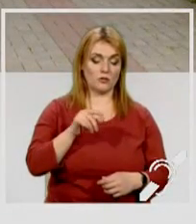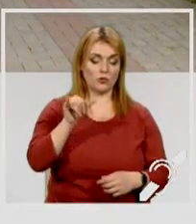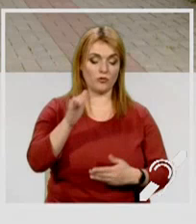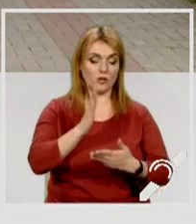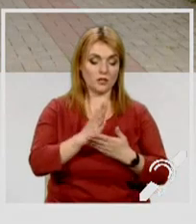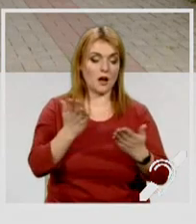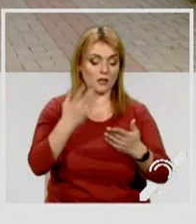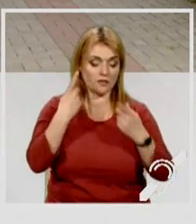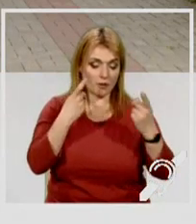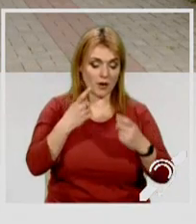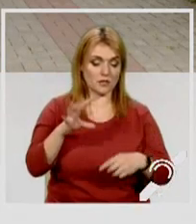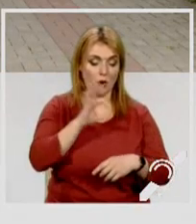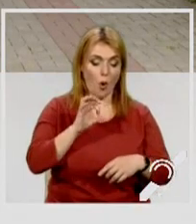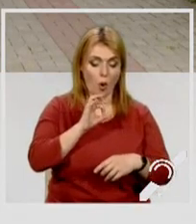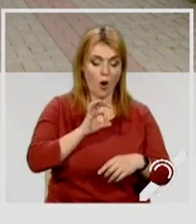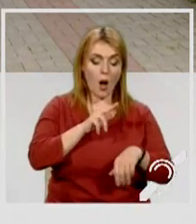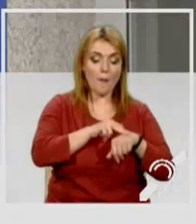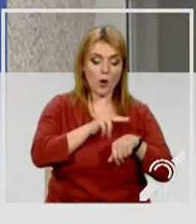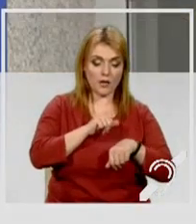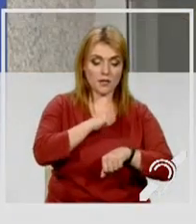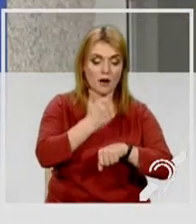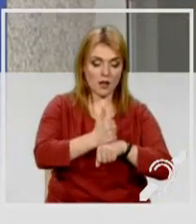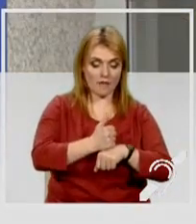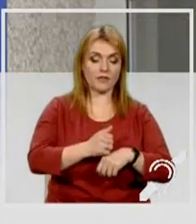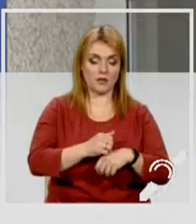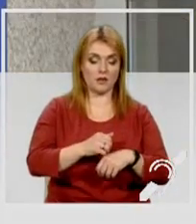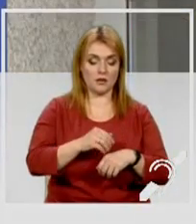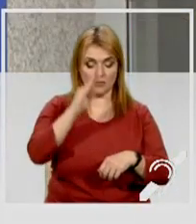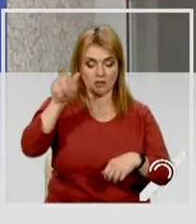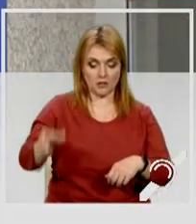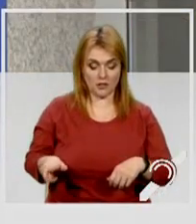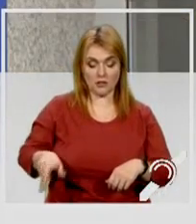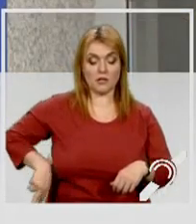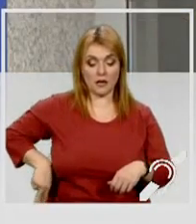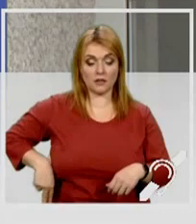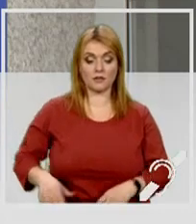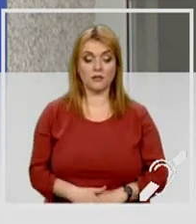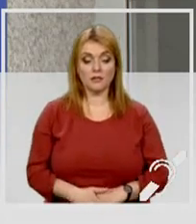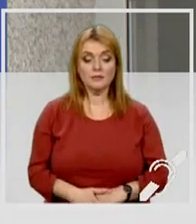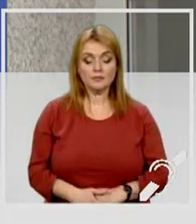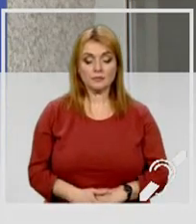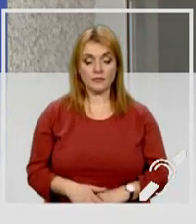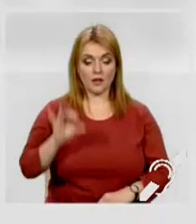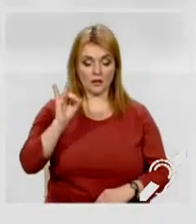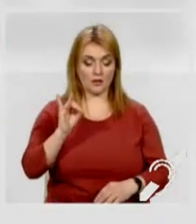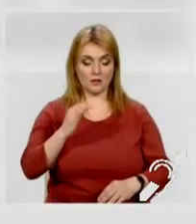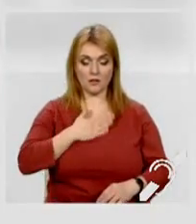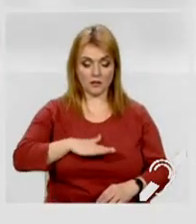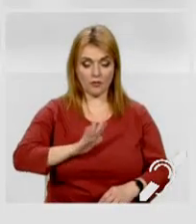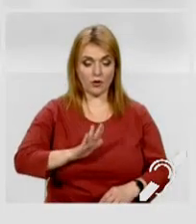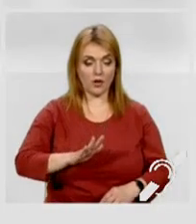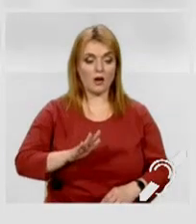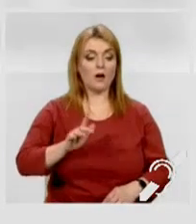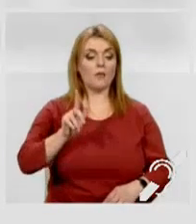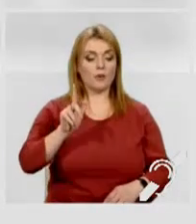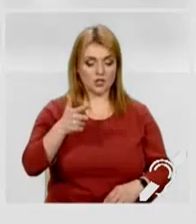șeful Inspectoratului General al Poliției, și a calificat scrisoarea acestuia drept un atac asupra independenței instituției. Ori, eu